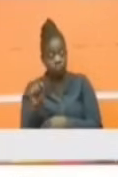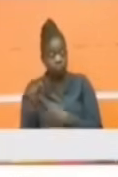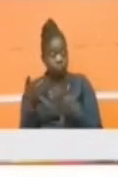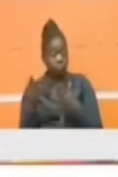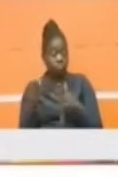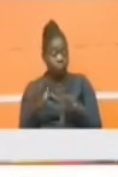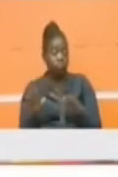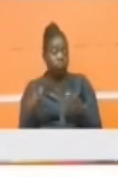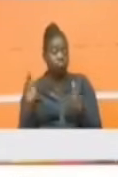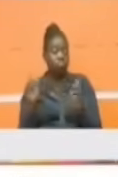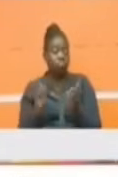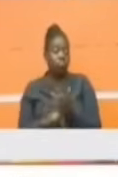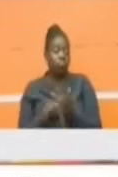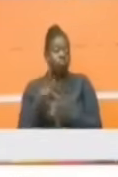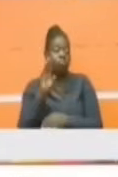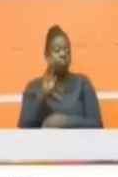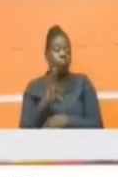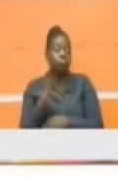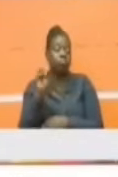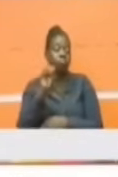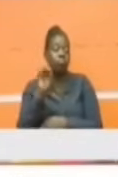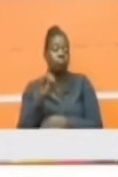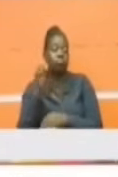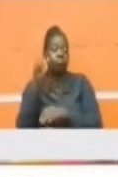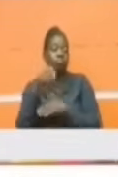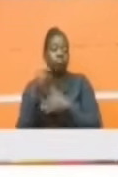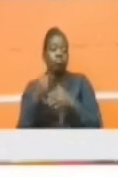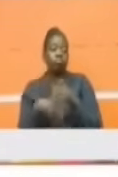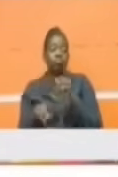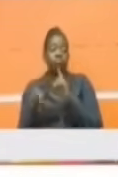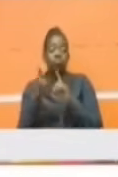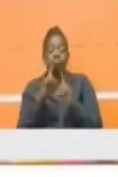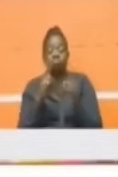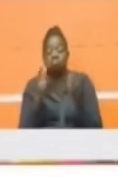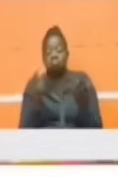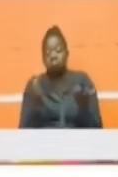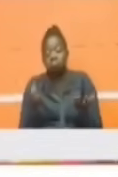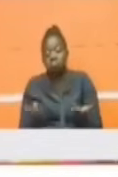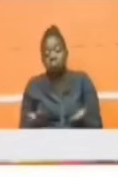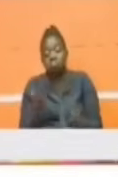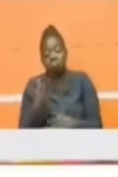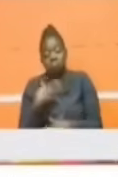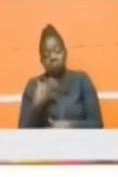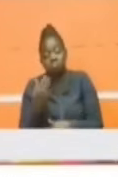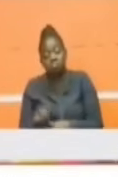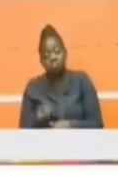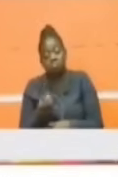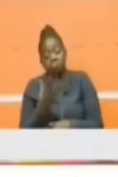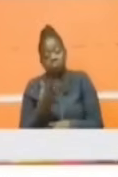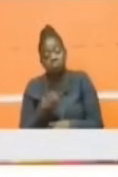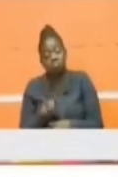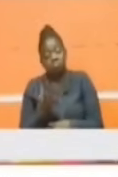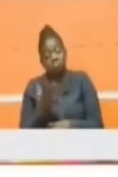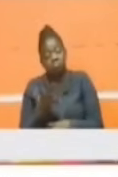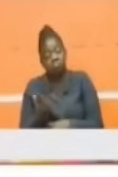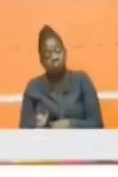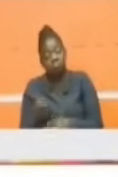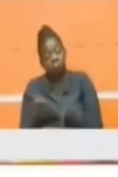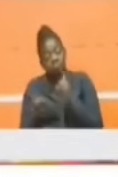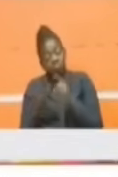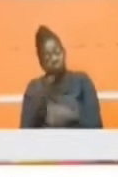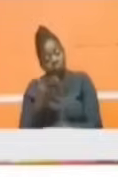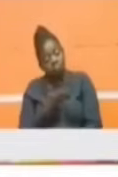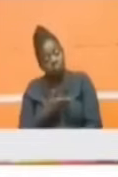mazofuna base ekiddako yerangi osobola okugamba nti zenyagala ebeere ya kiragala kale izo